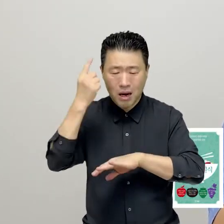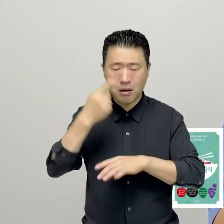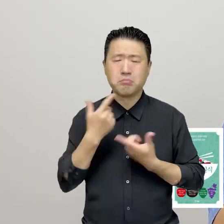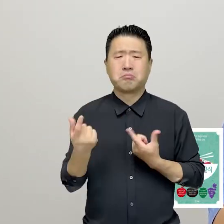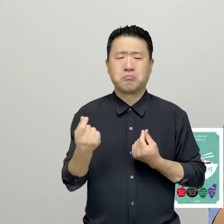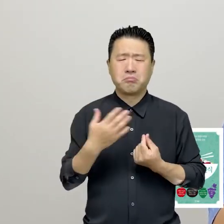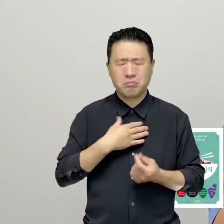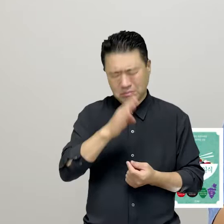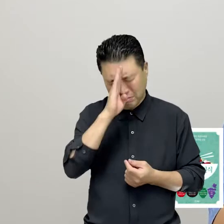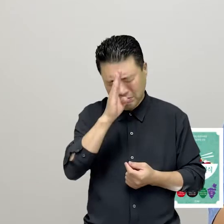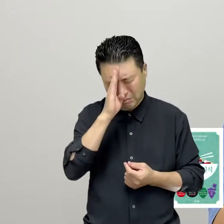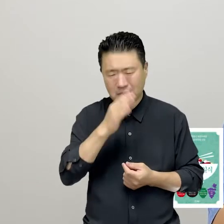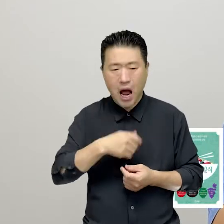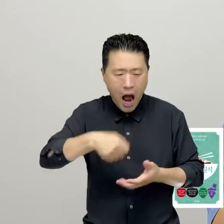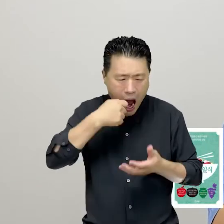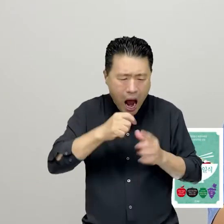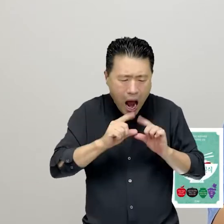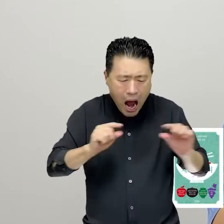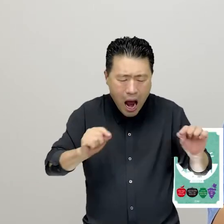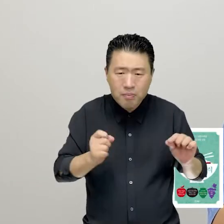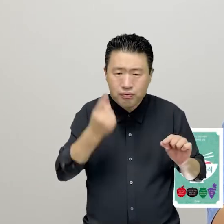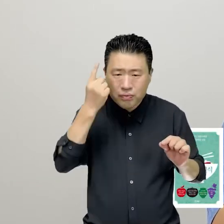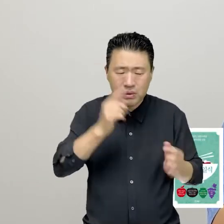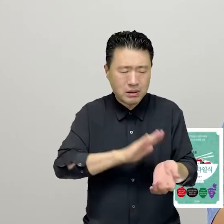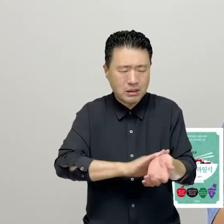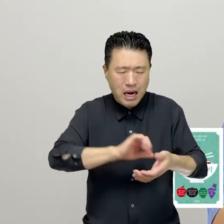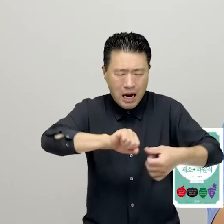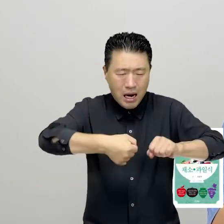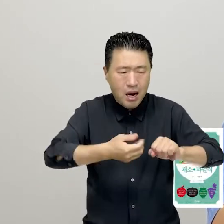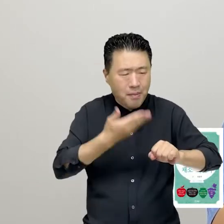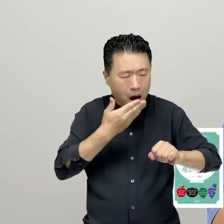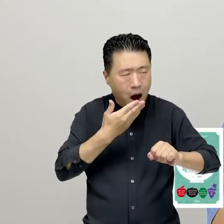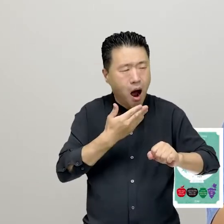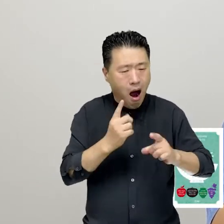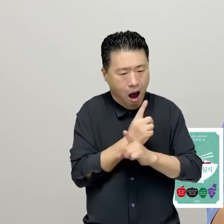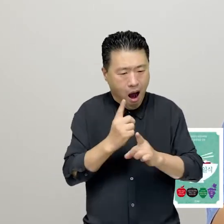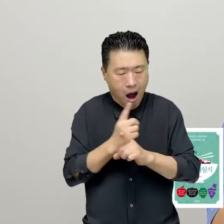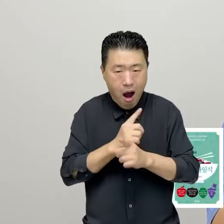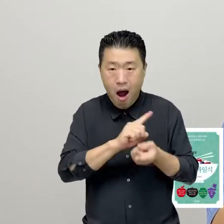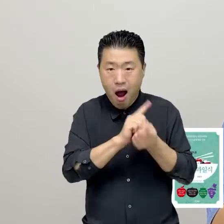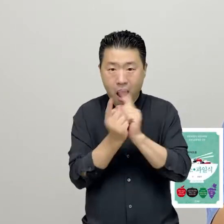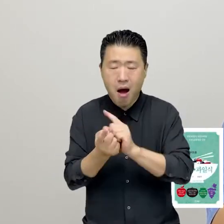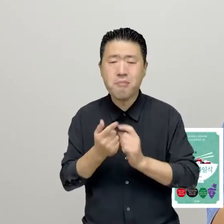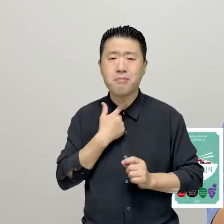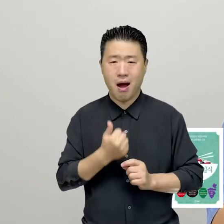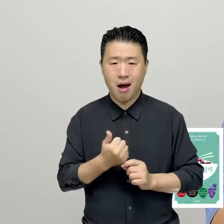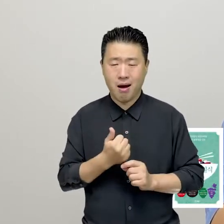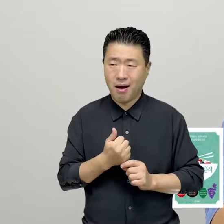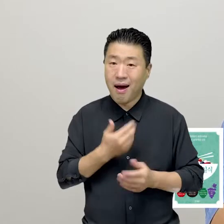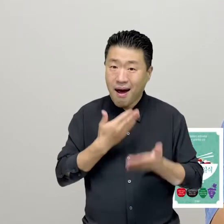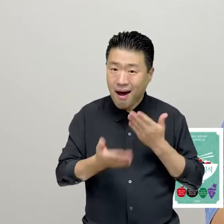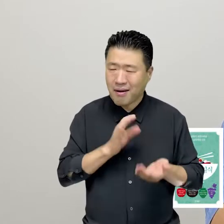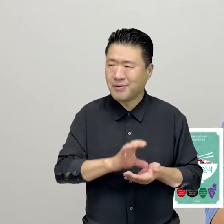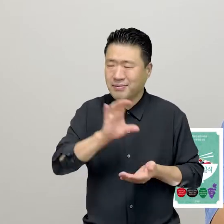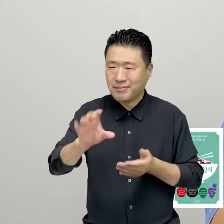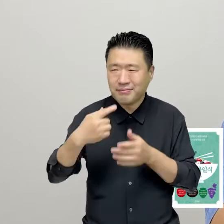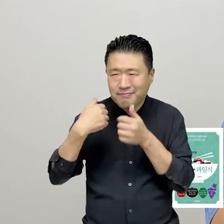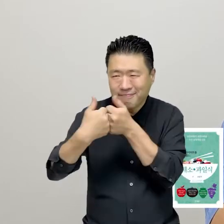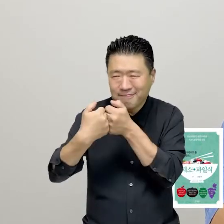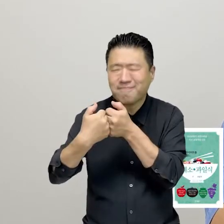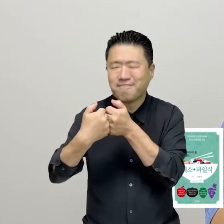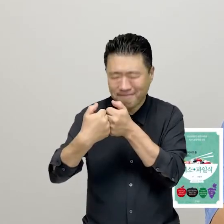역시 아팠던 경험이 식생활 습관과 한약을 통해서 바꿨던 경험이 있었기 때문에 그분들에게